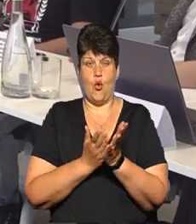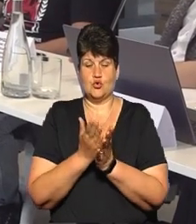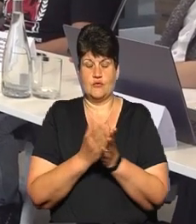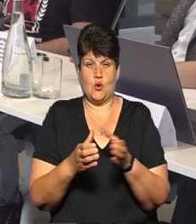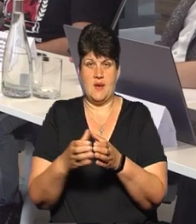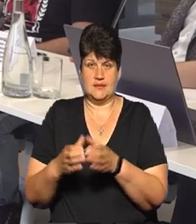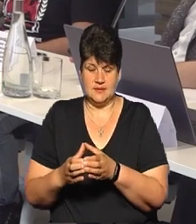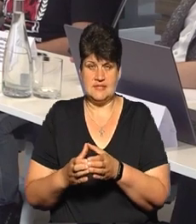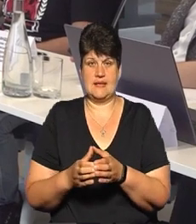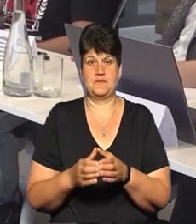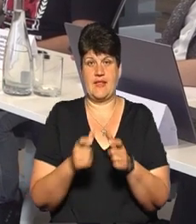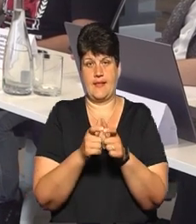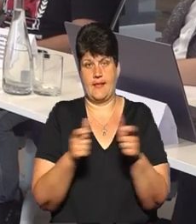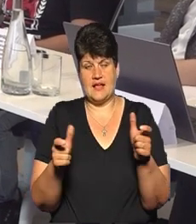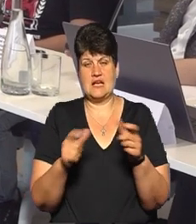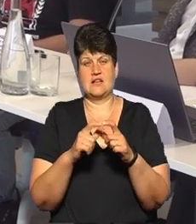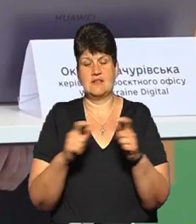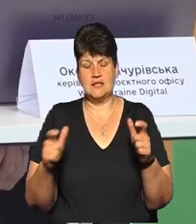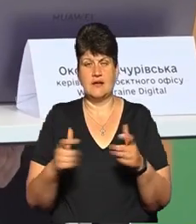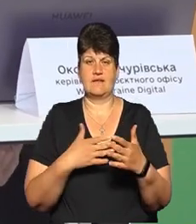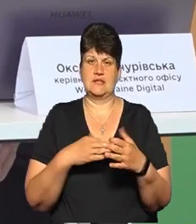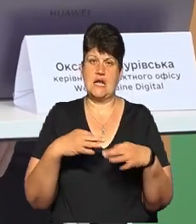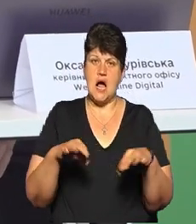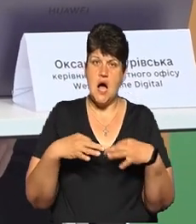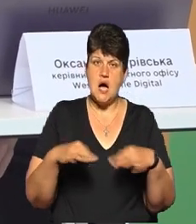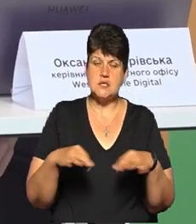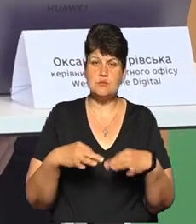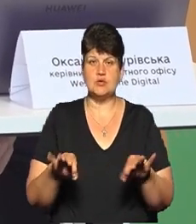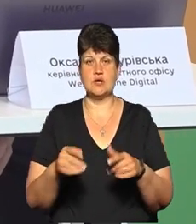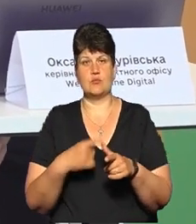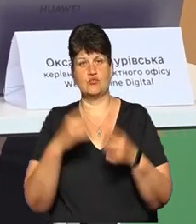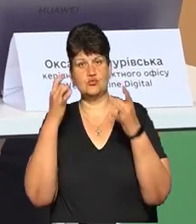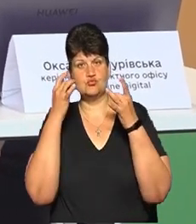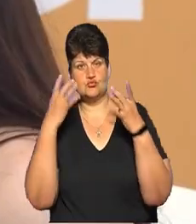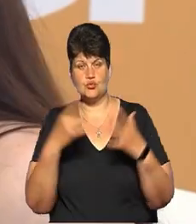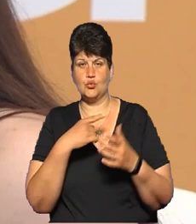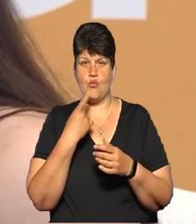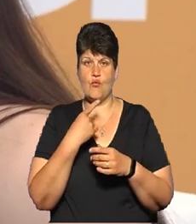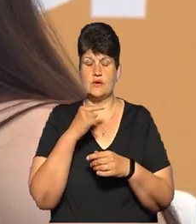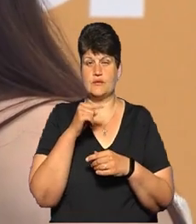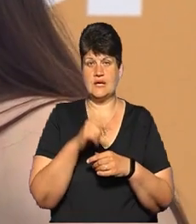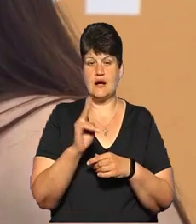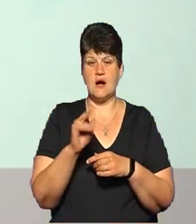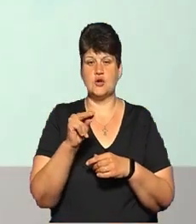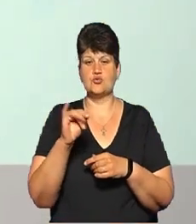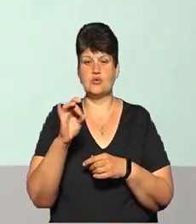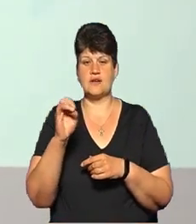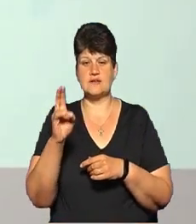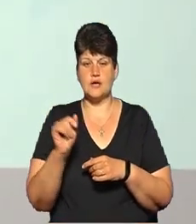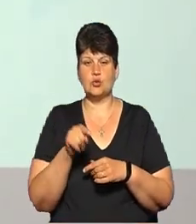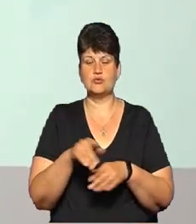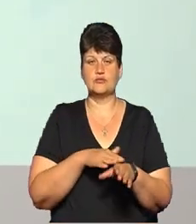в громадському транспорті або в закладах культури, каже керівниця проекту Оксана Качурівська. За її словами, його реалізовуватимуть в